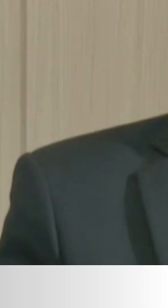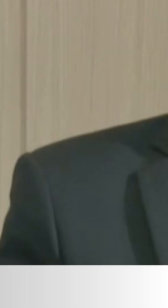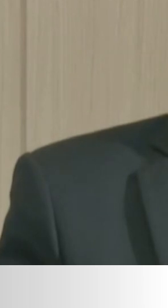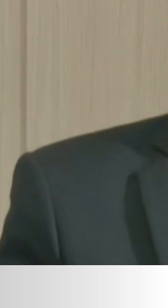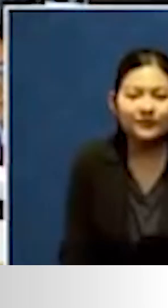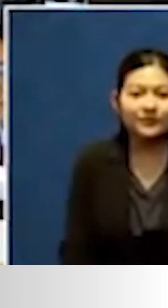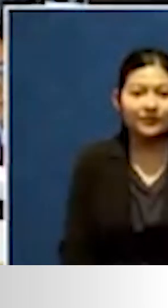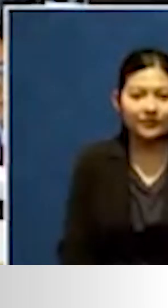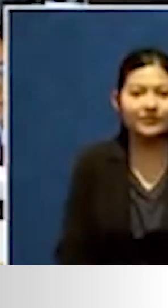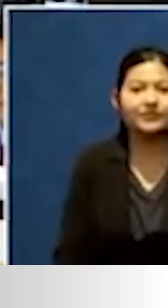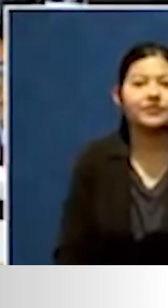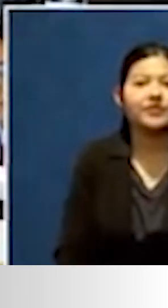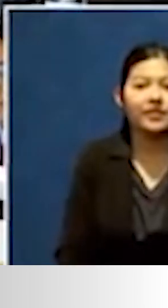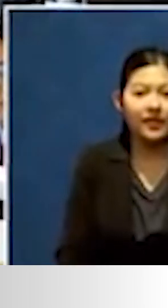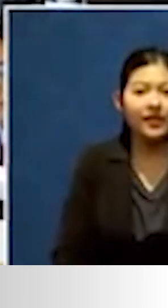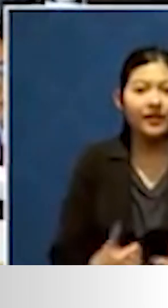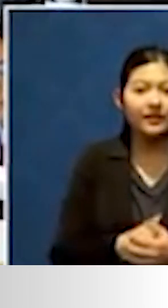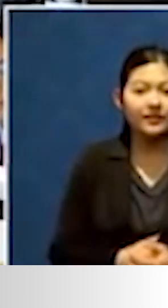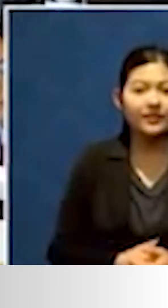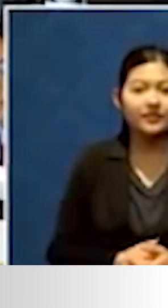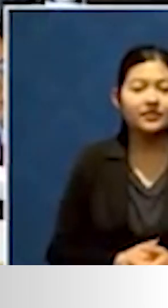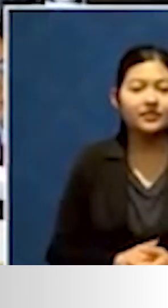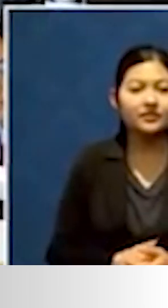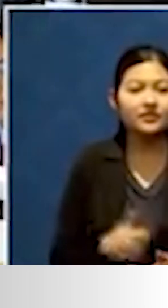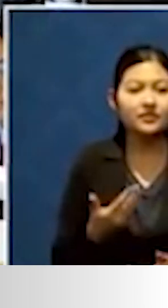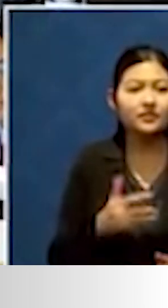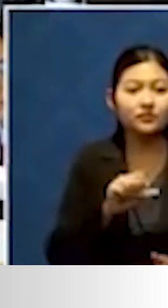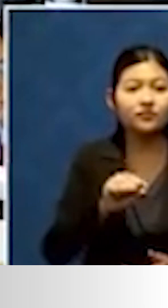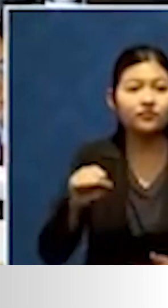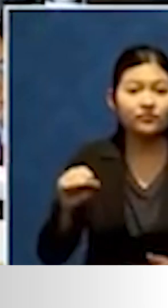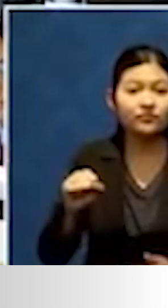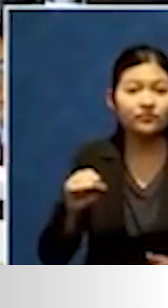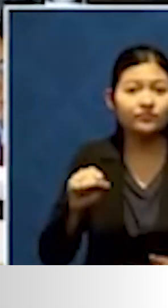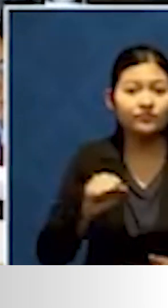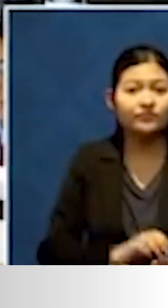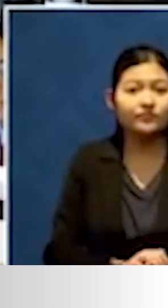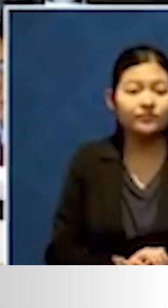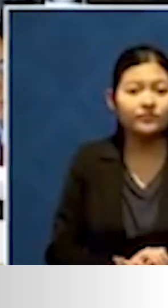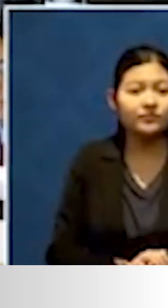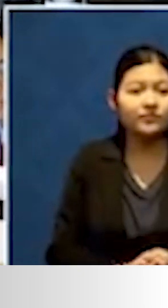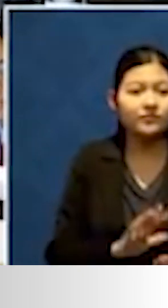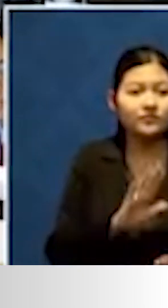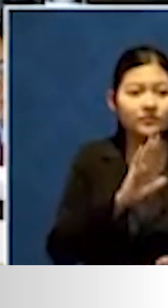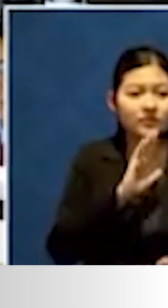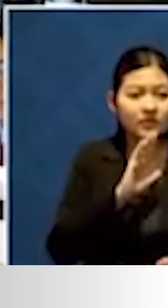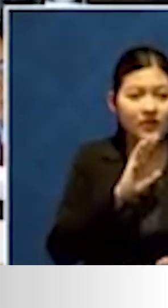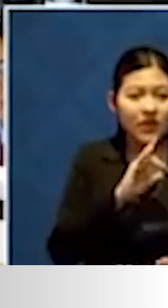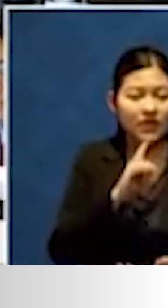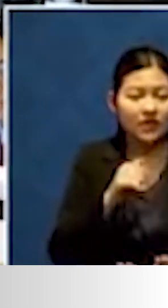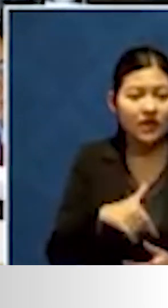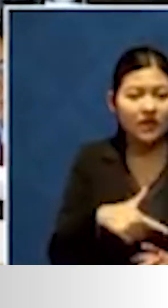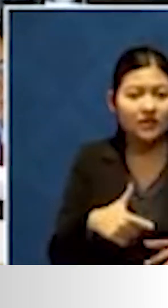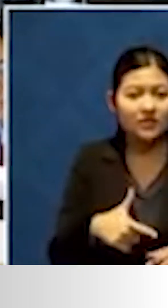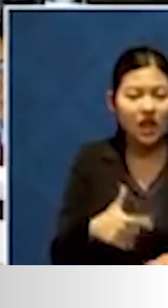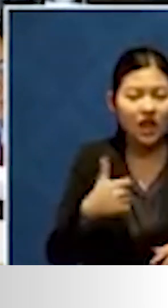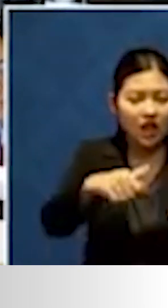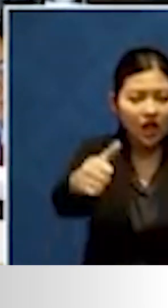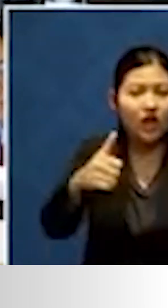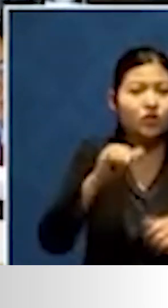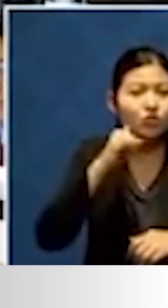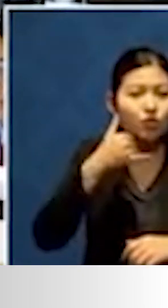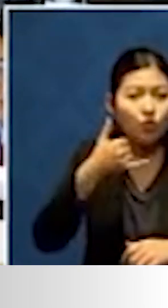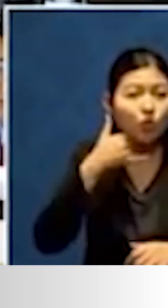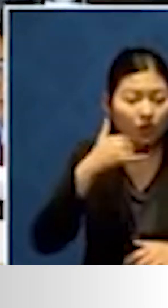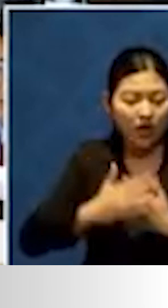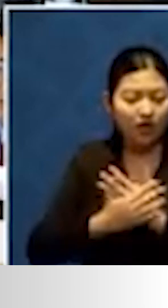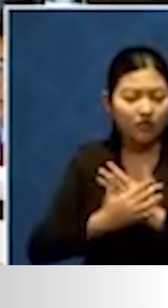ของพรรคการเมืองให้เป็นไปตามกฎหมายแค่นั้นดังนั้นถ้าไม่ใช่คุณสมบัติหรือลักษณะต้องห้ามนายทะเบียนพรรคการเมืองหรือสำนักงานกกต.ไม่มีอำนา